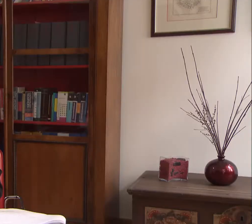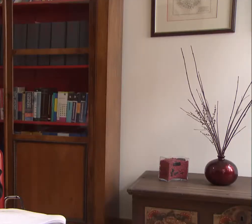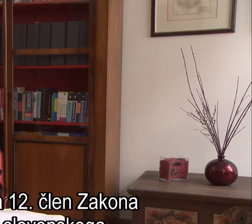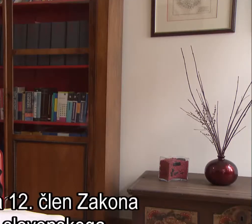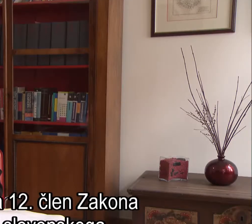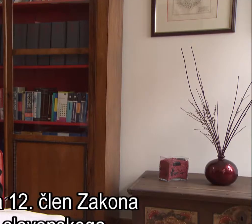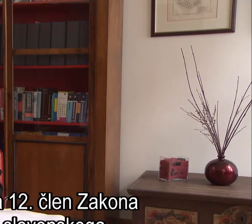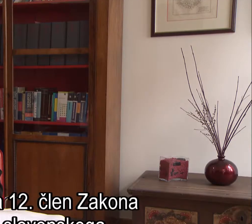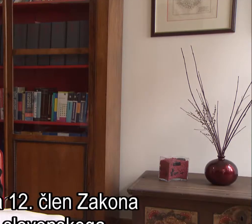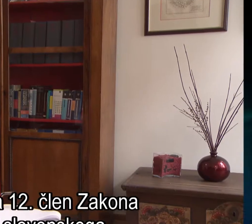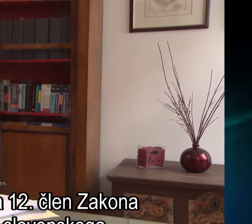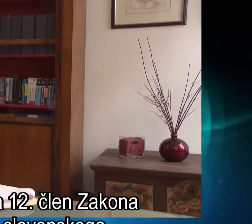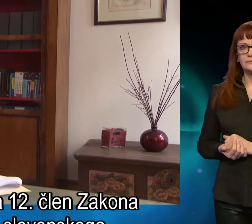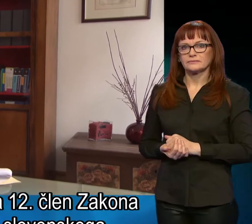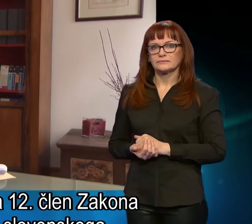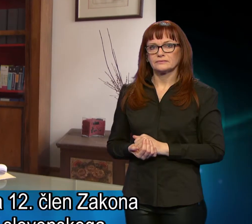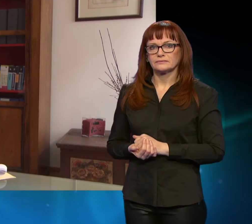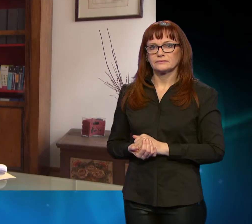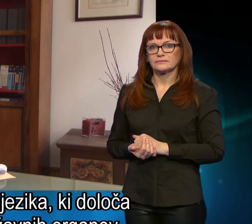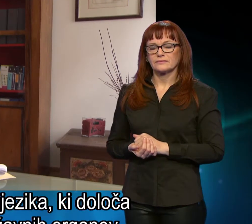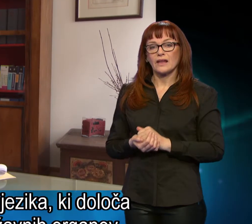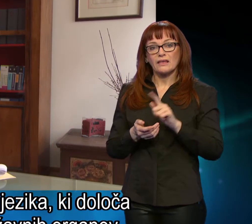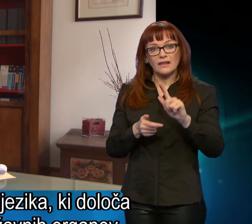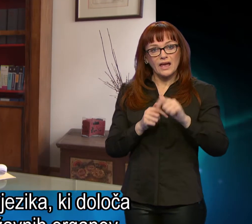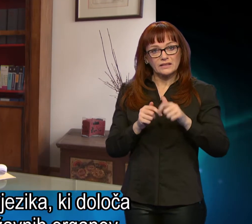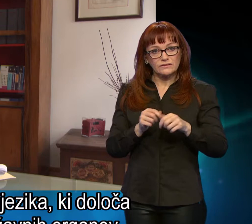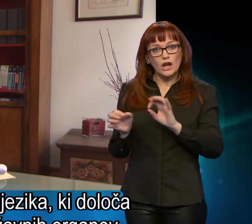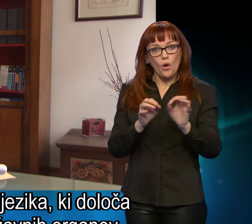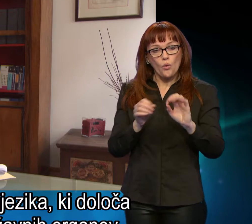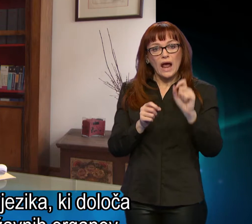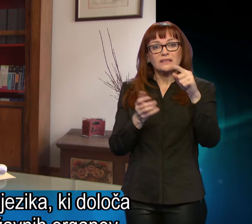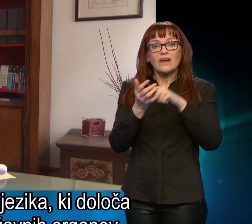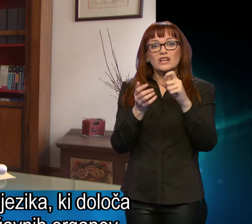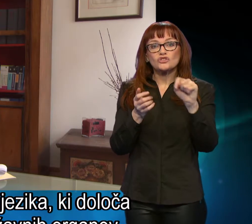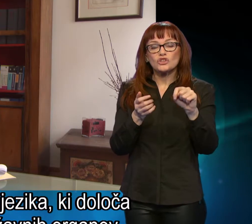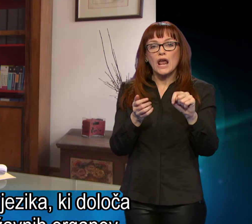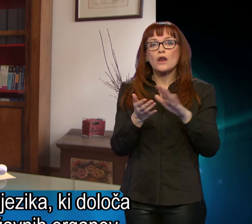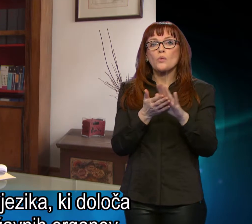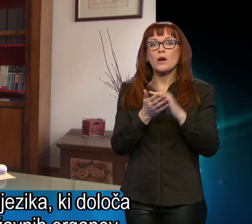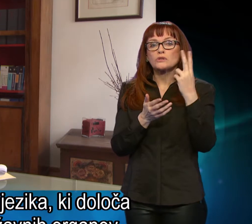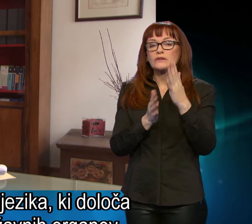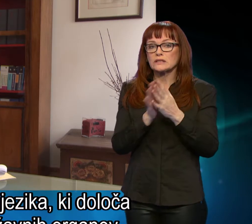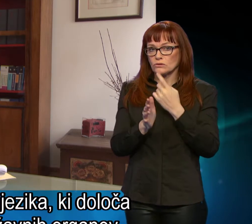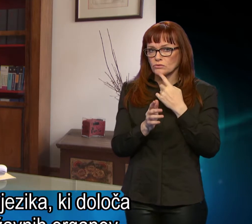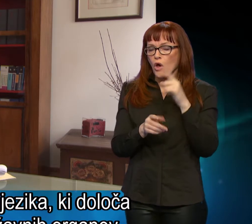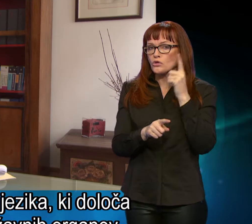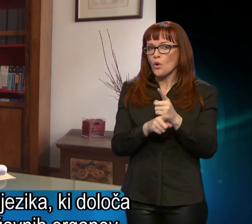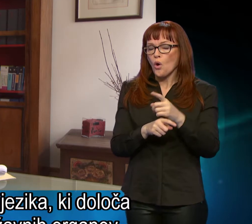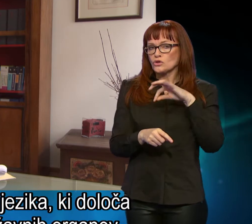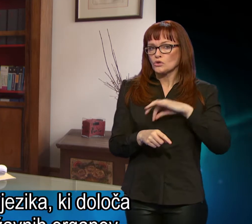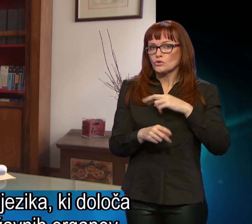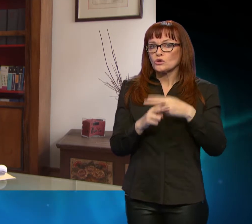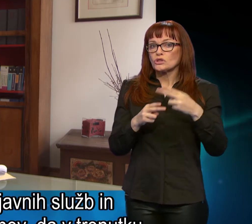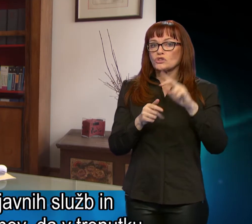Te stvari ureja 12. člen Zakona o uporabi slovenskega znakovnega jezika, ki določa dolžnost